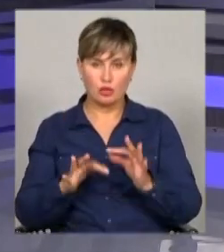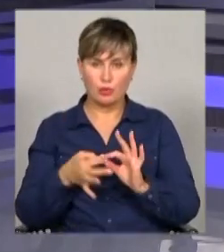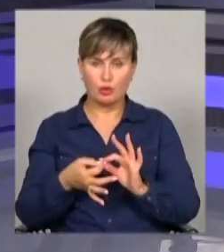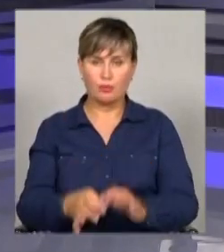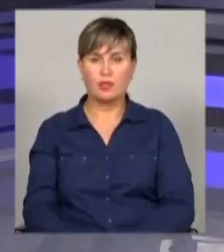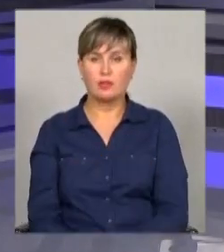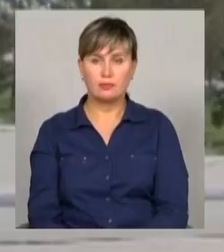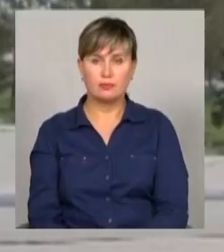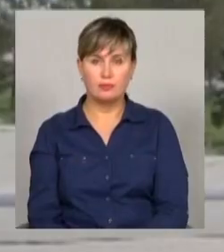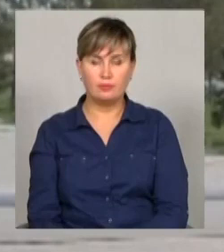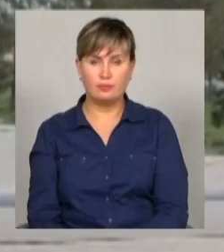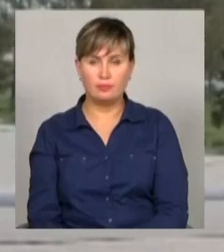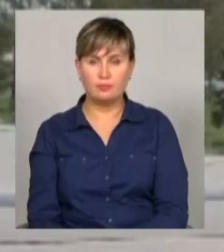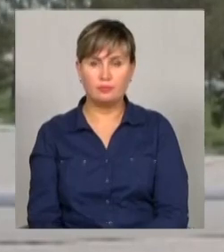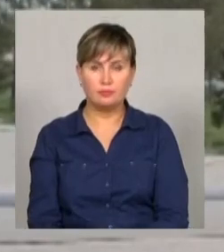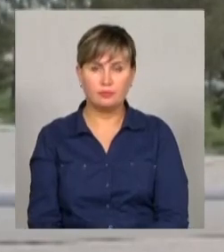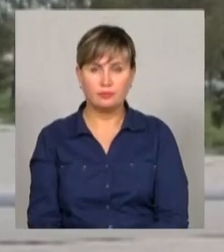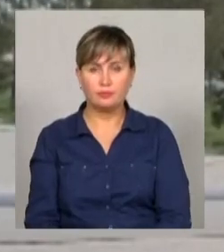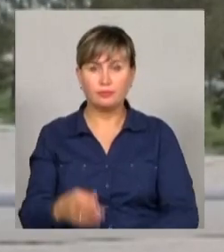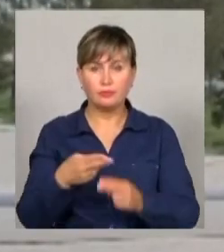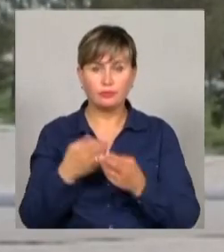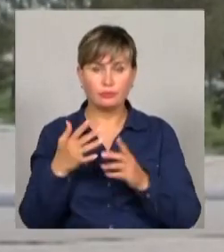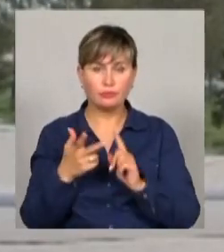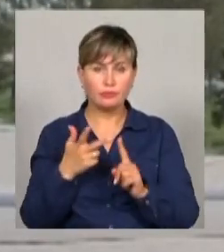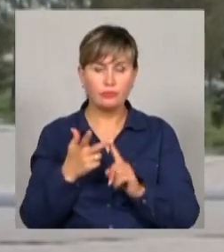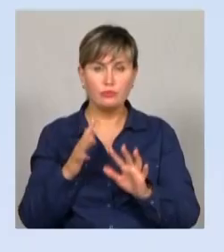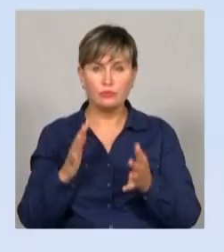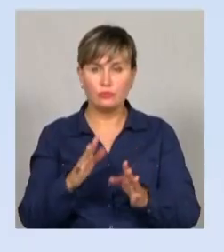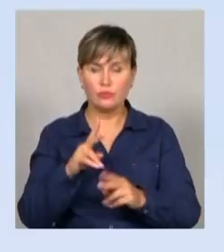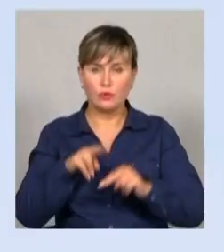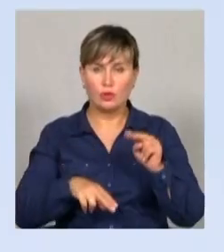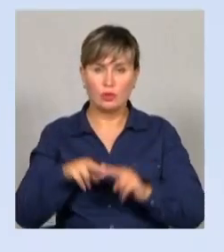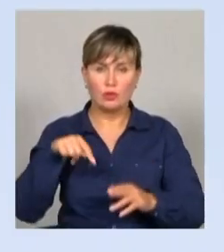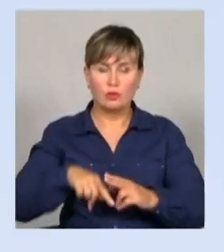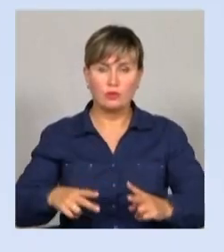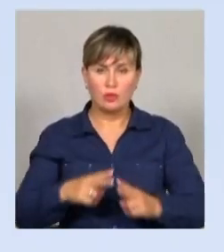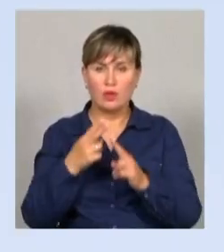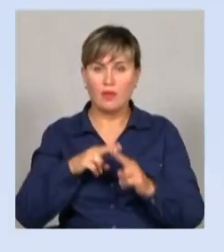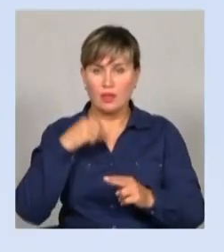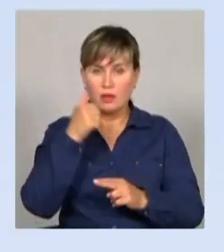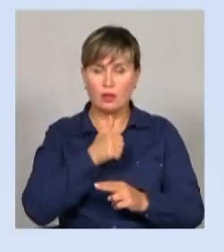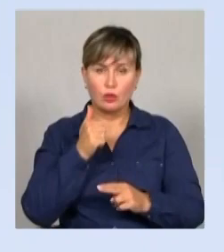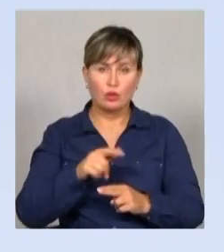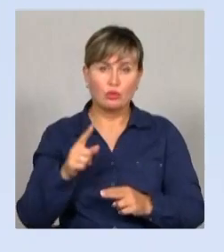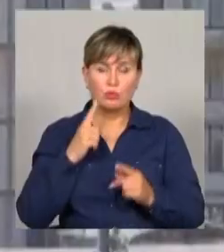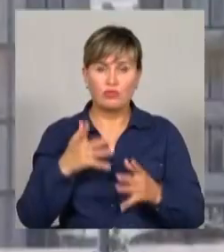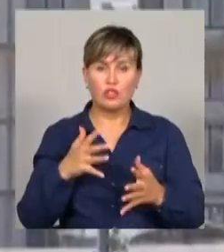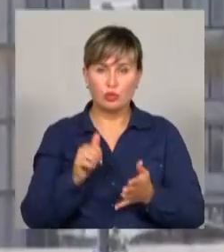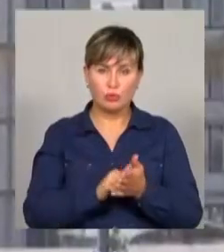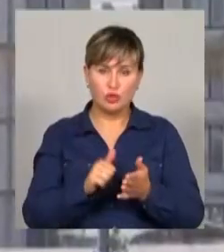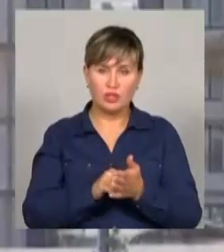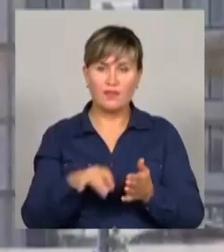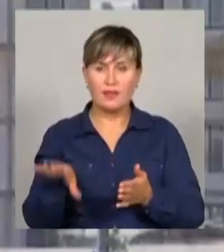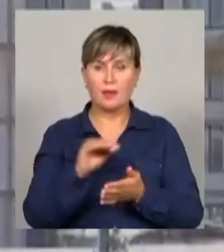Мира Альжанова. Это уже третий летальный случай на стройплощадках столицы в этом году. Для того, чтобы выяснить причину и